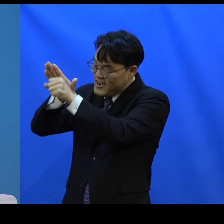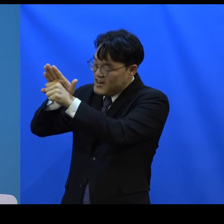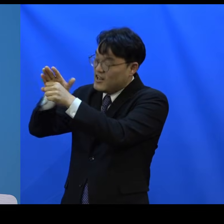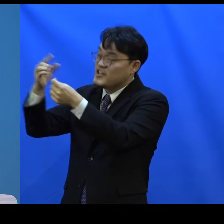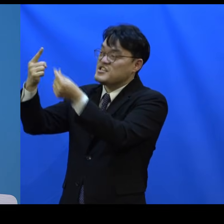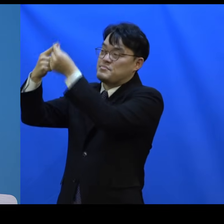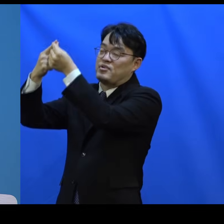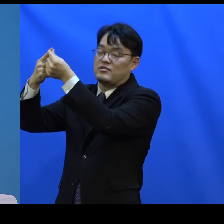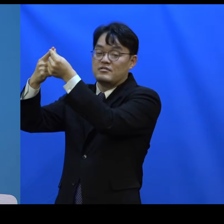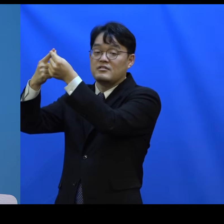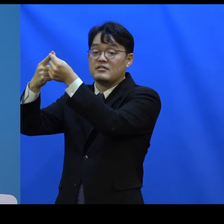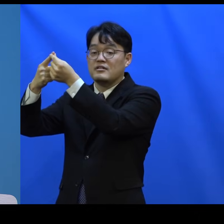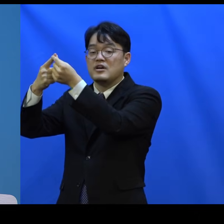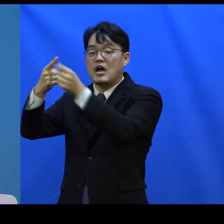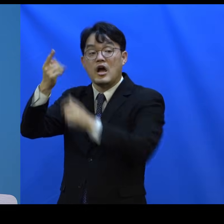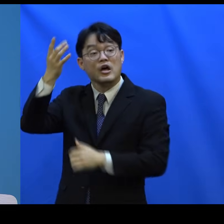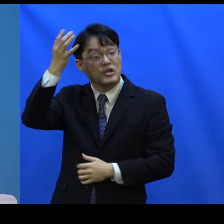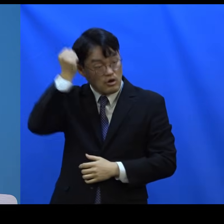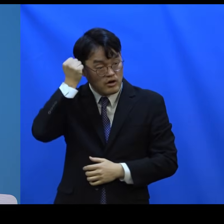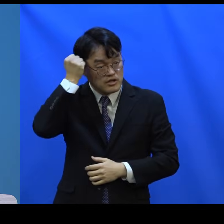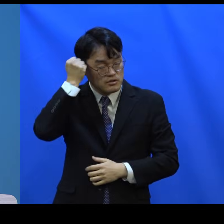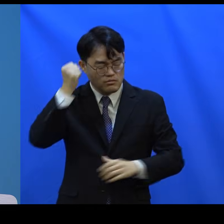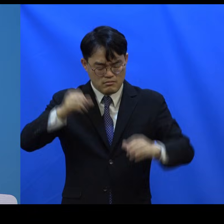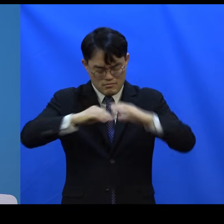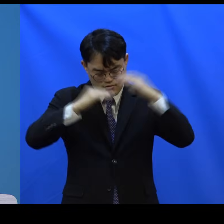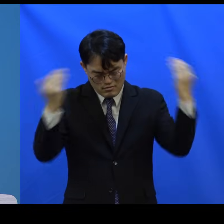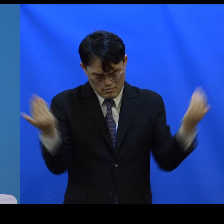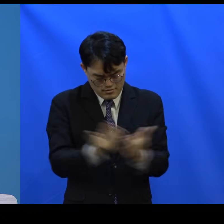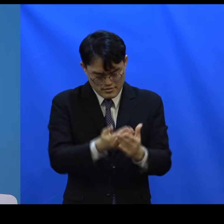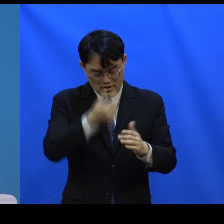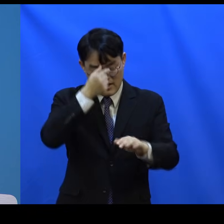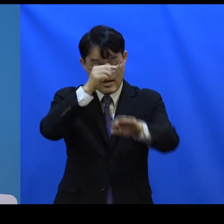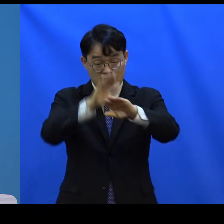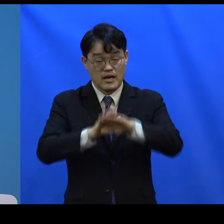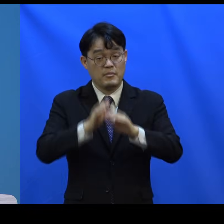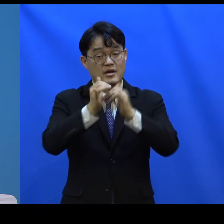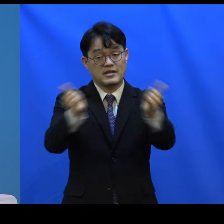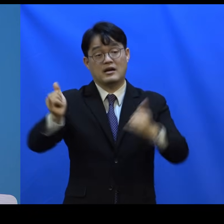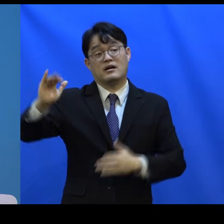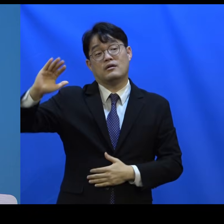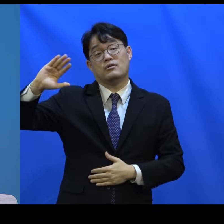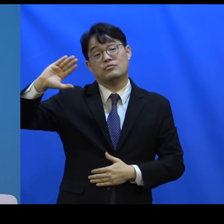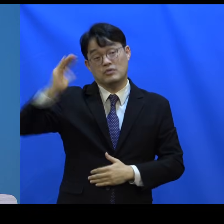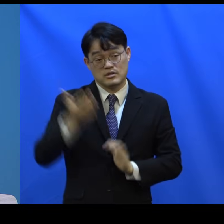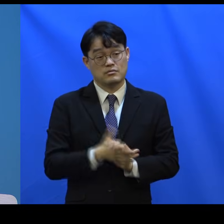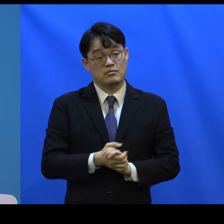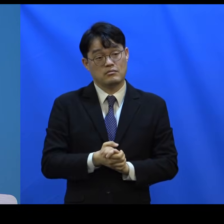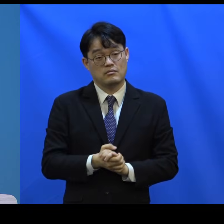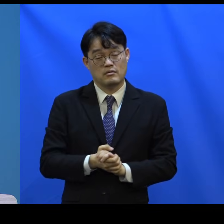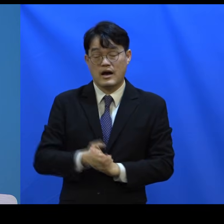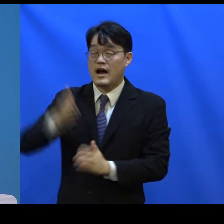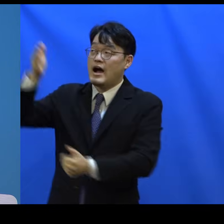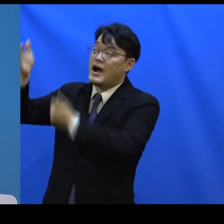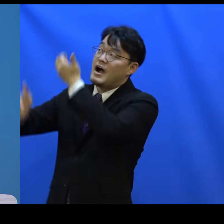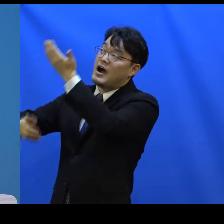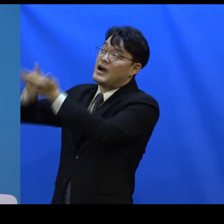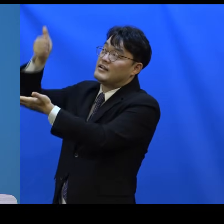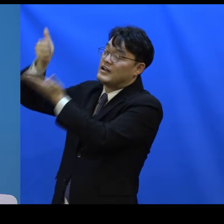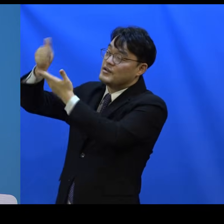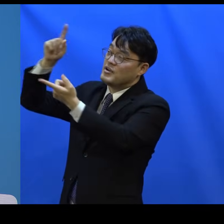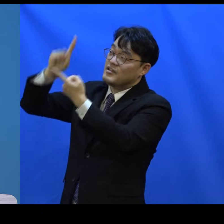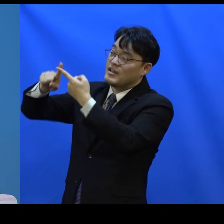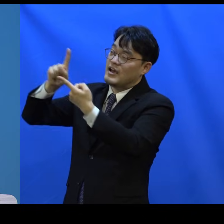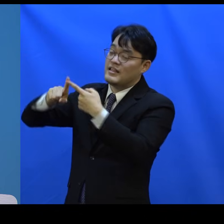모시고 온전한 예배자로 사시고 예배를 통하여 우리의 하나님에 대한 사랑을